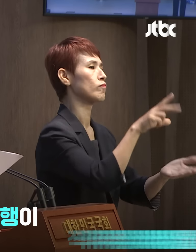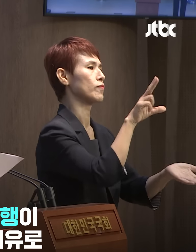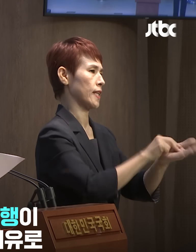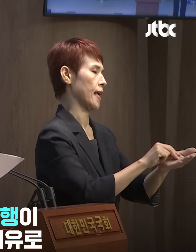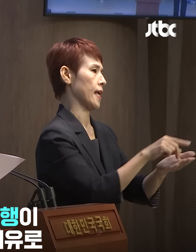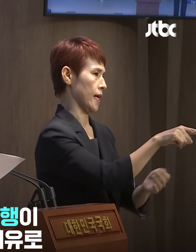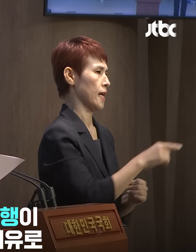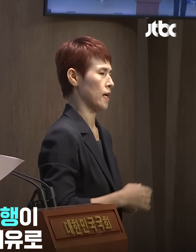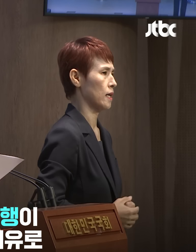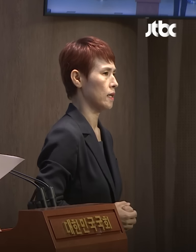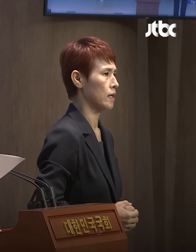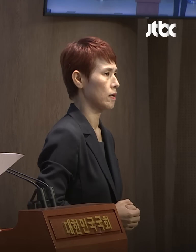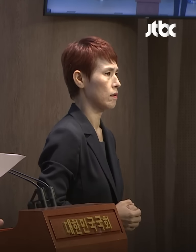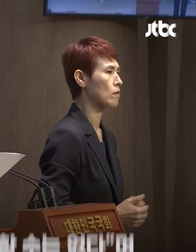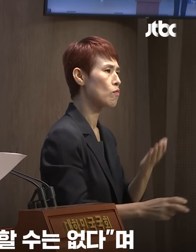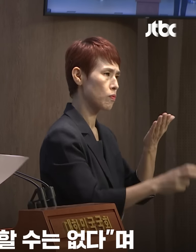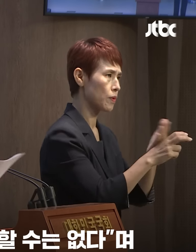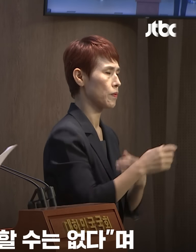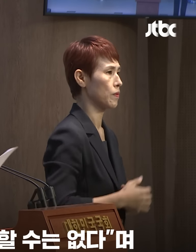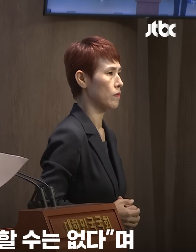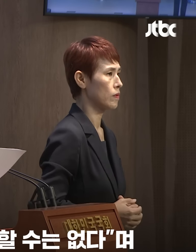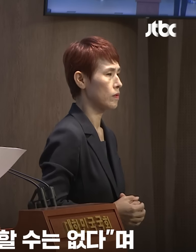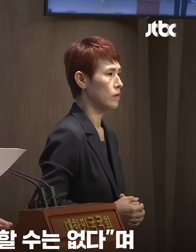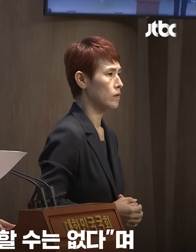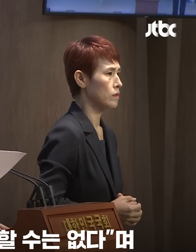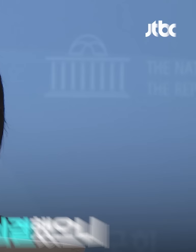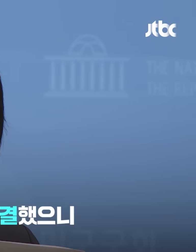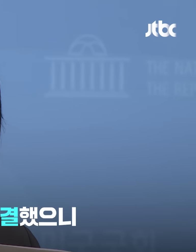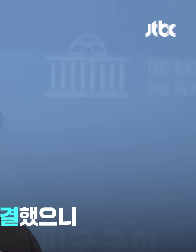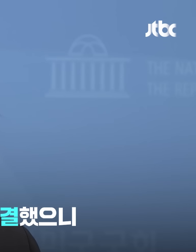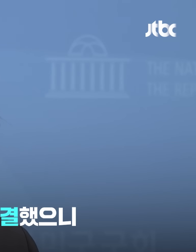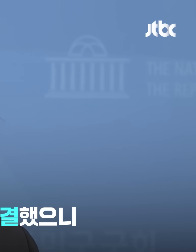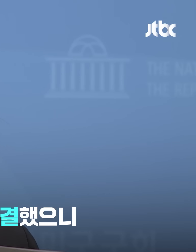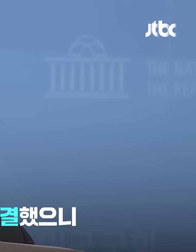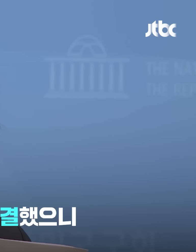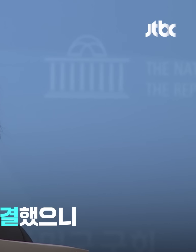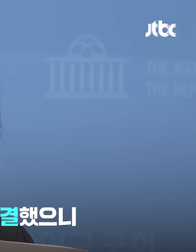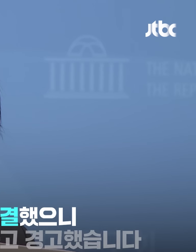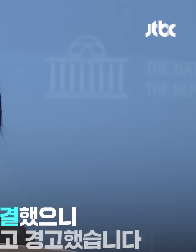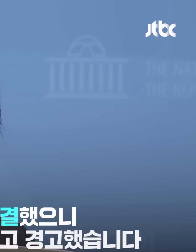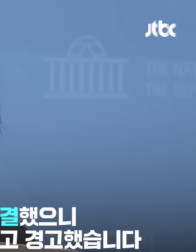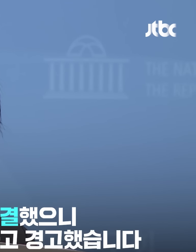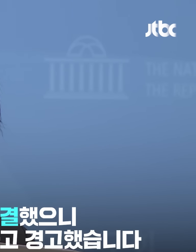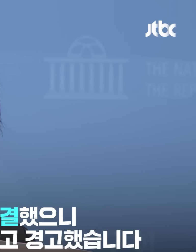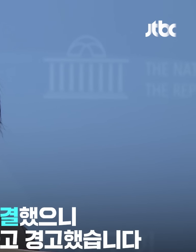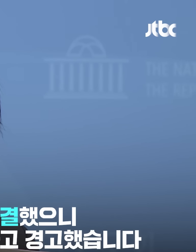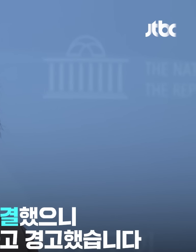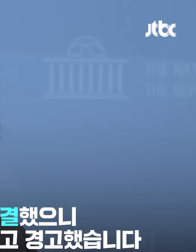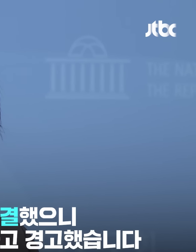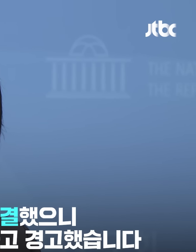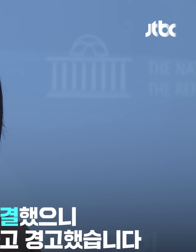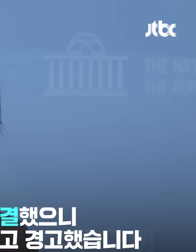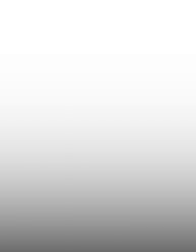직무대행이 직무상 비밀을 이유로 증언이나 서류 제출을 거부할 순 없다며 이미 고발하기로 의결했으니 앞으로 지켜보면 될